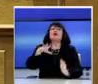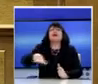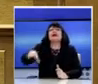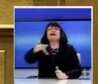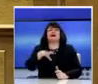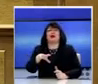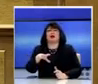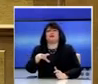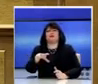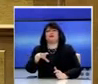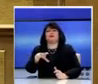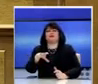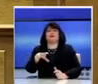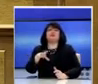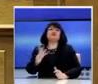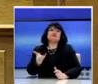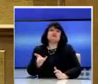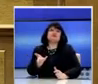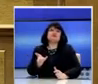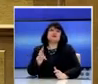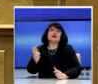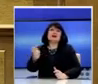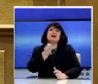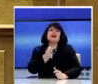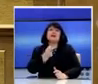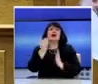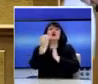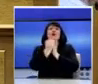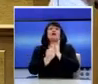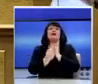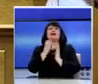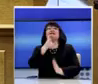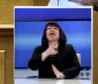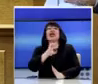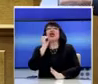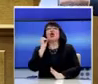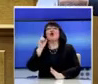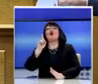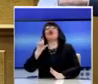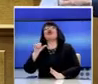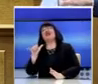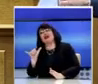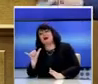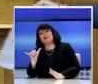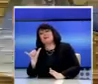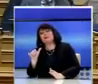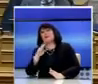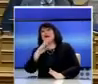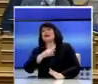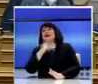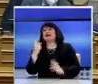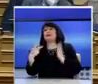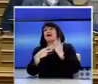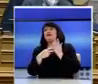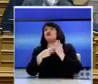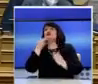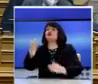ευρύτερη κοινότητα, όπως υποδείκνυαν οι οδηγίες του ΕΟΔΗ για το άνοιγμα των σχολείων 31